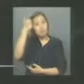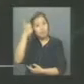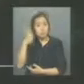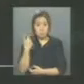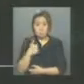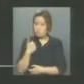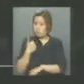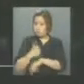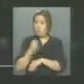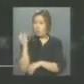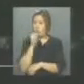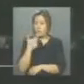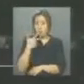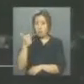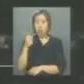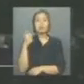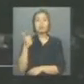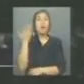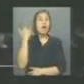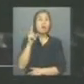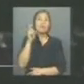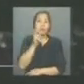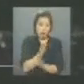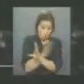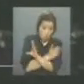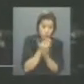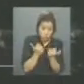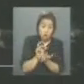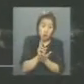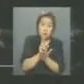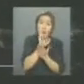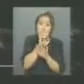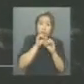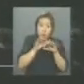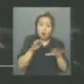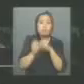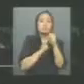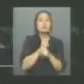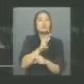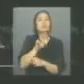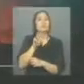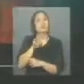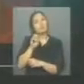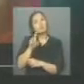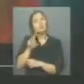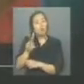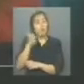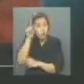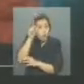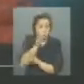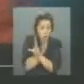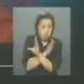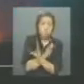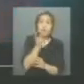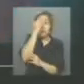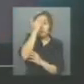R&B ที่เพิ่งเสียชีวิตก่อนหน้างานประกาศรางวัล Grammy Award ประจำปี2012เพียง1วันวิทนีย์เป็นนักร้องอีก